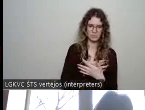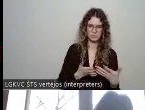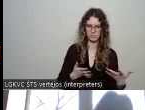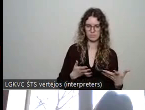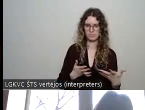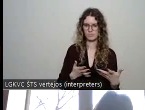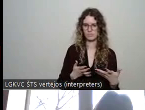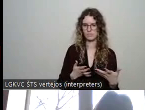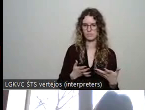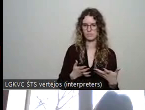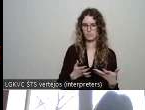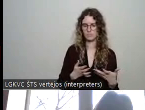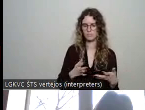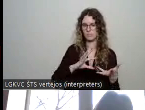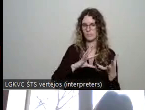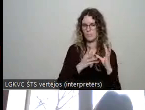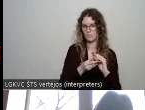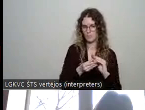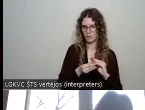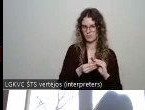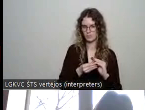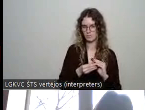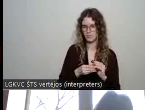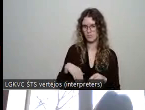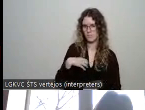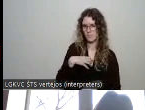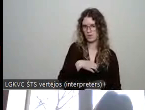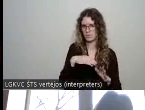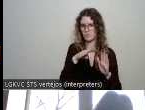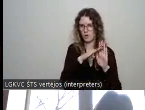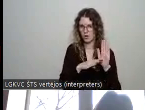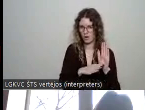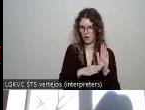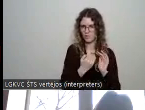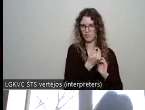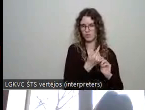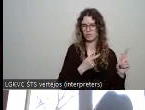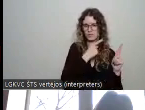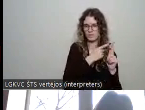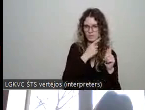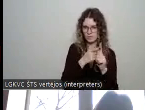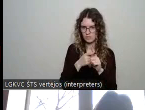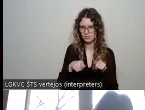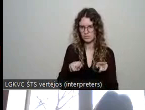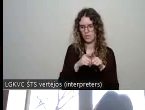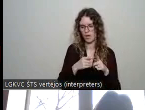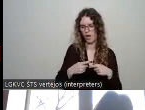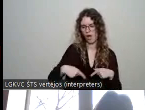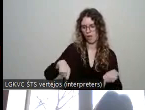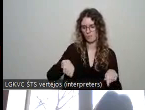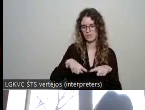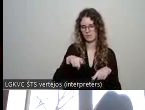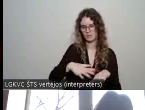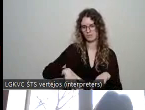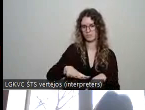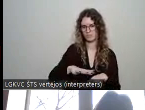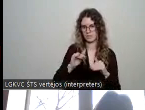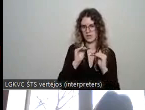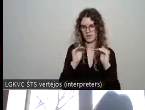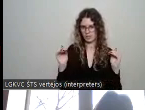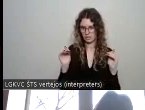pagrindinę, taip sakant, programą ir jos tikslus į apskrities lygmens programą. Taigi, gaunant